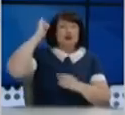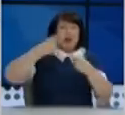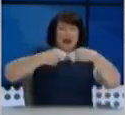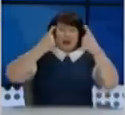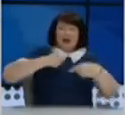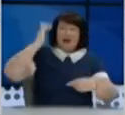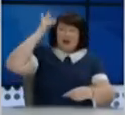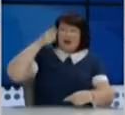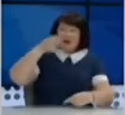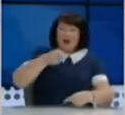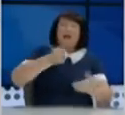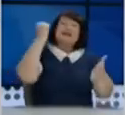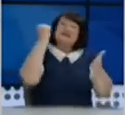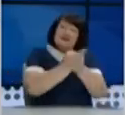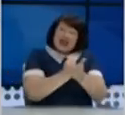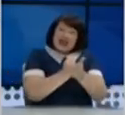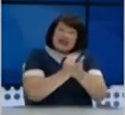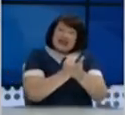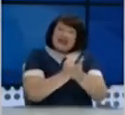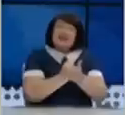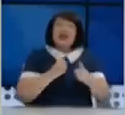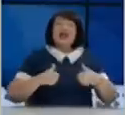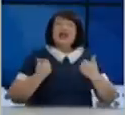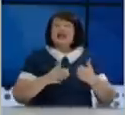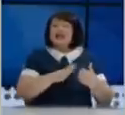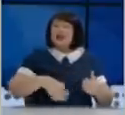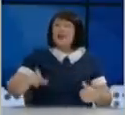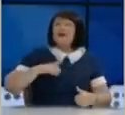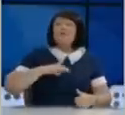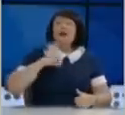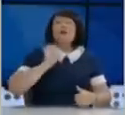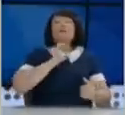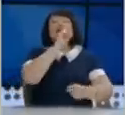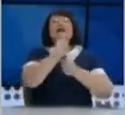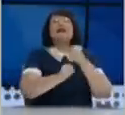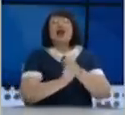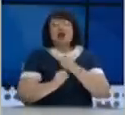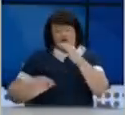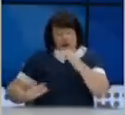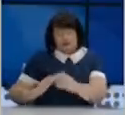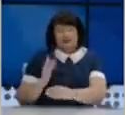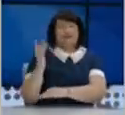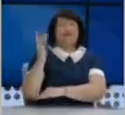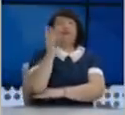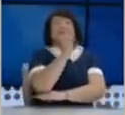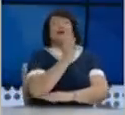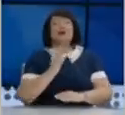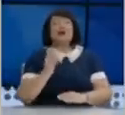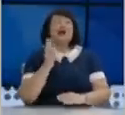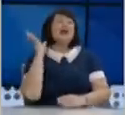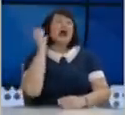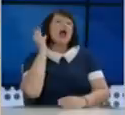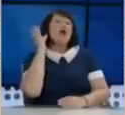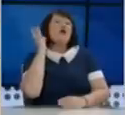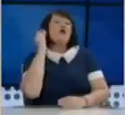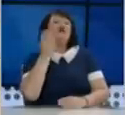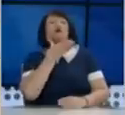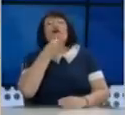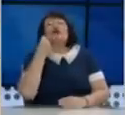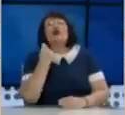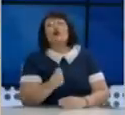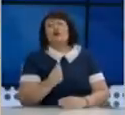θα αφήσει μία γενιά Ελλήνων να περιμένουν 50 χρόνια για να ξανακούσουν τους ήχους αυτού του